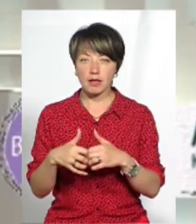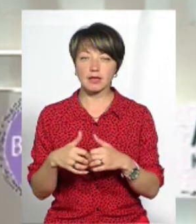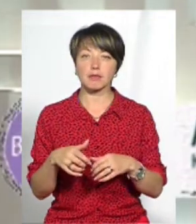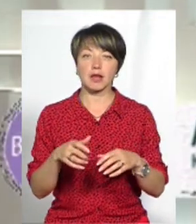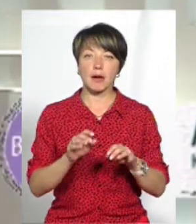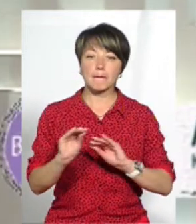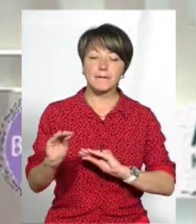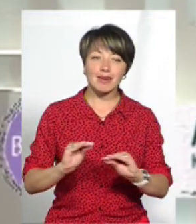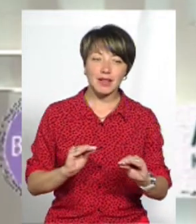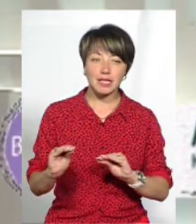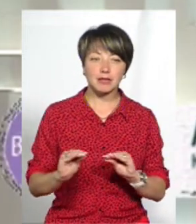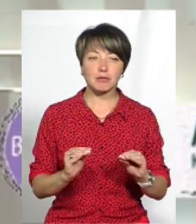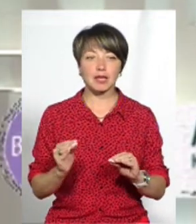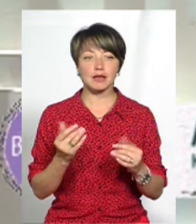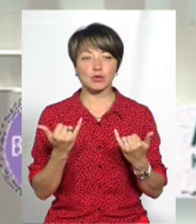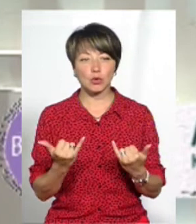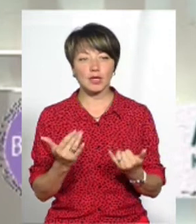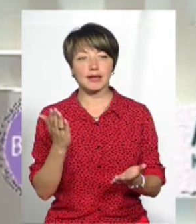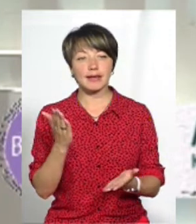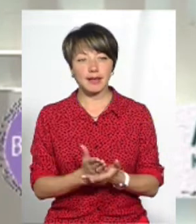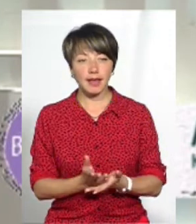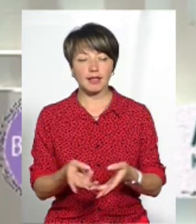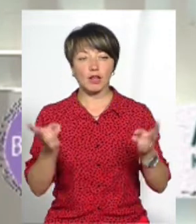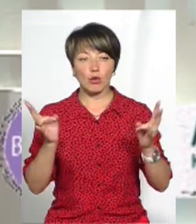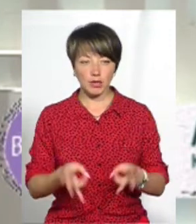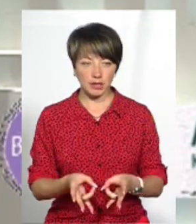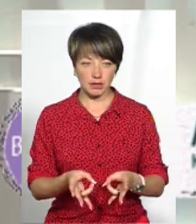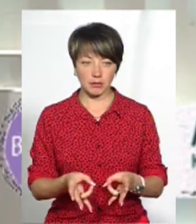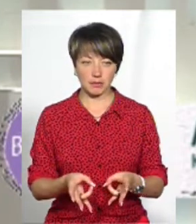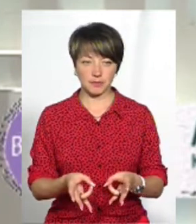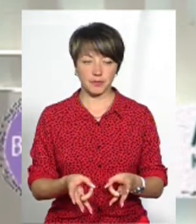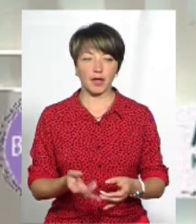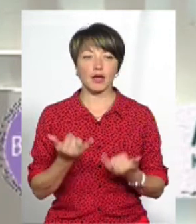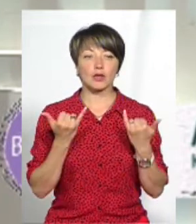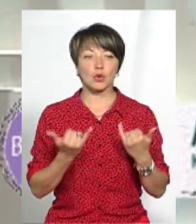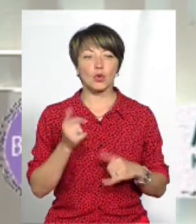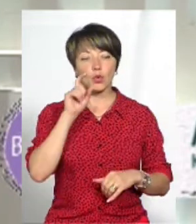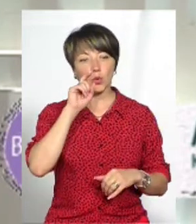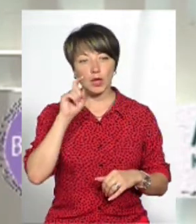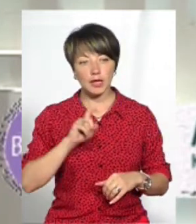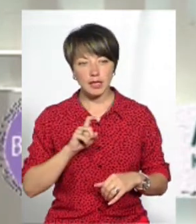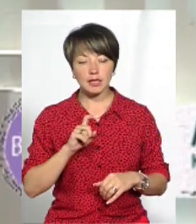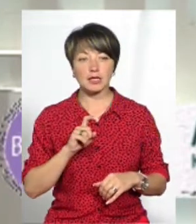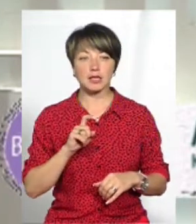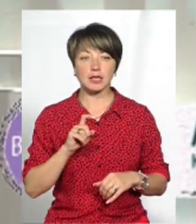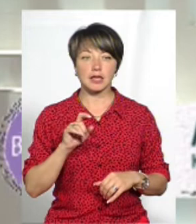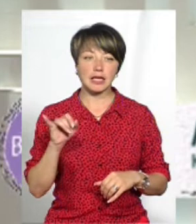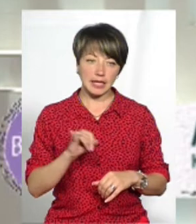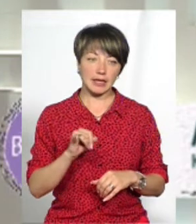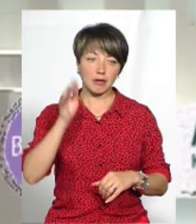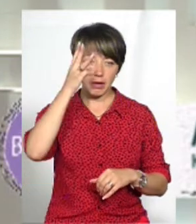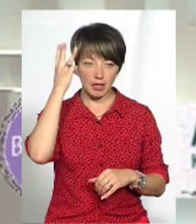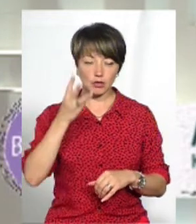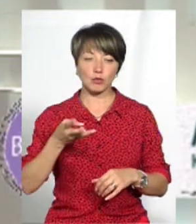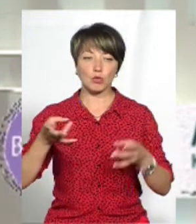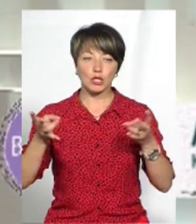тими приладами, які вони є сьогодні необхідні. Сьогодні в Україні, Хмельницькому, необхідна сучасна